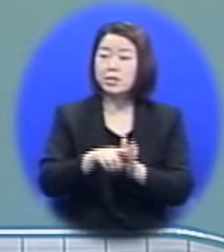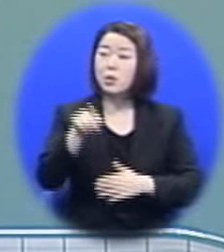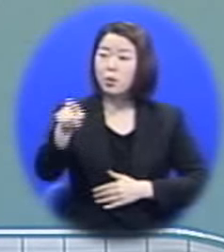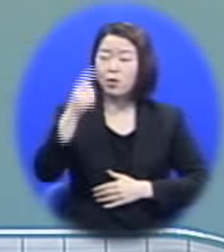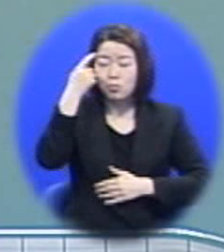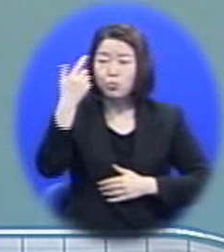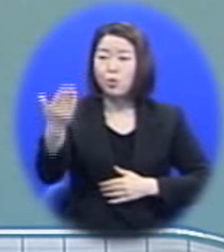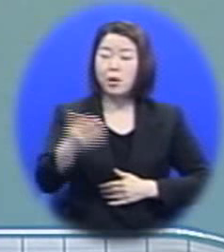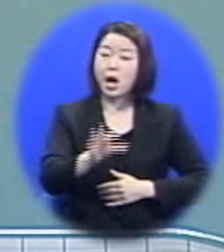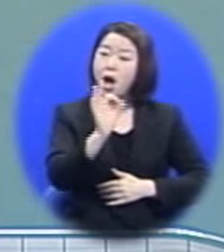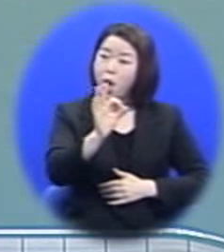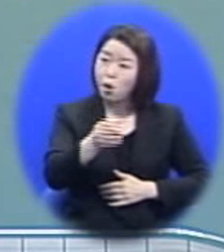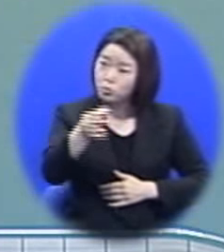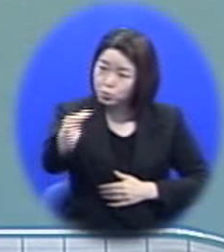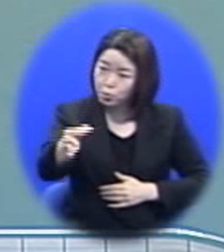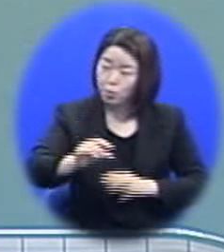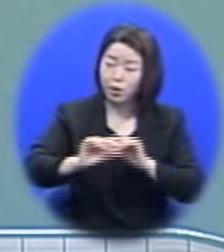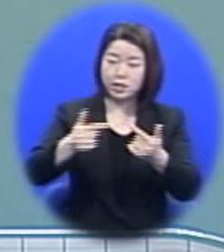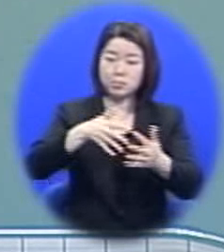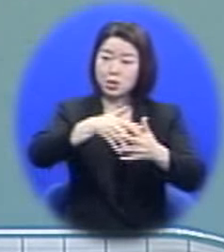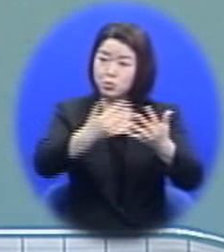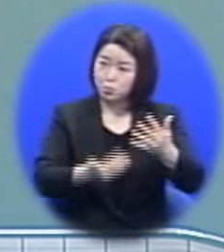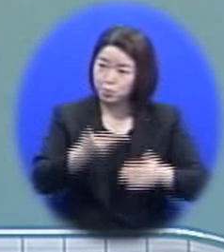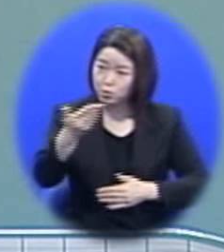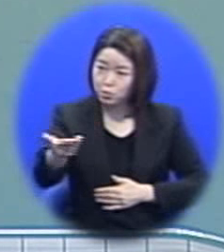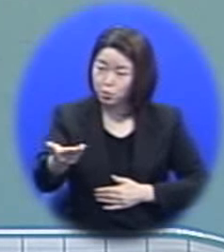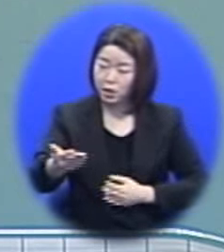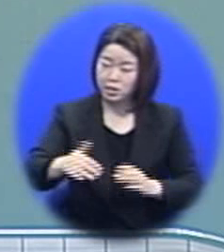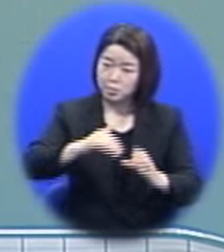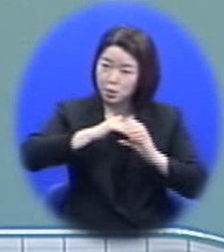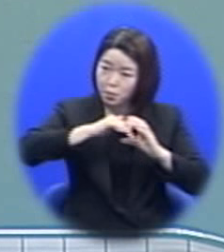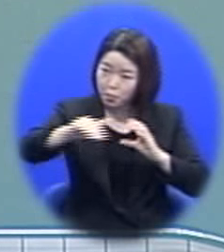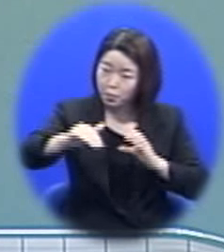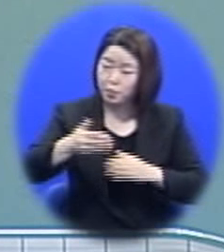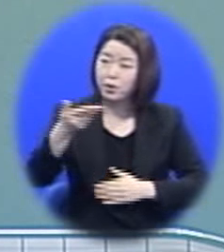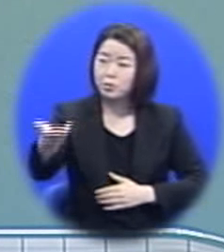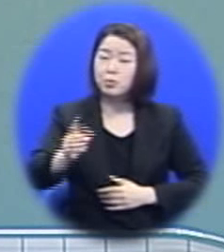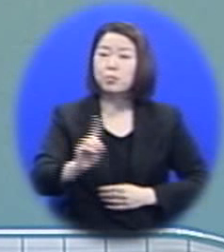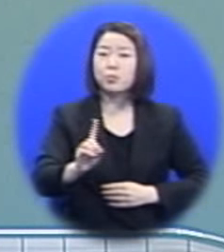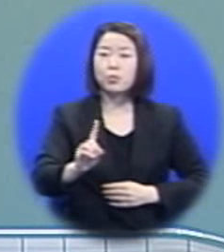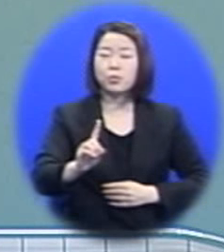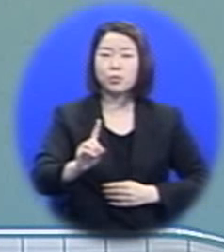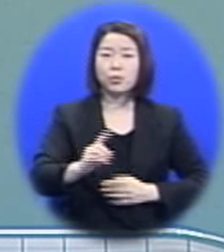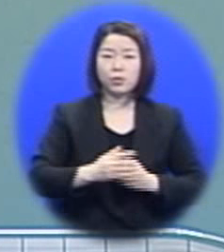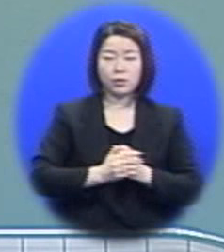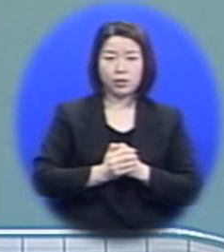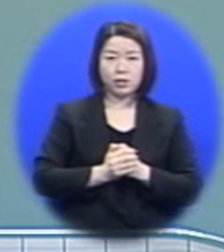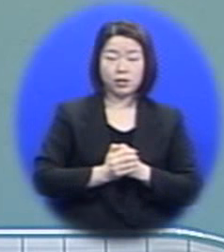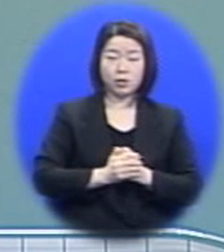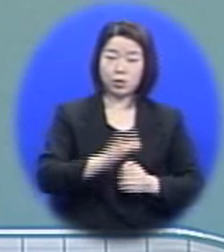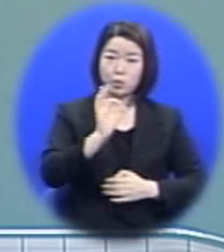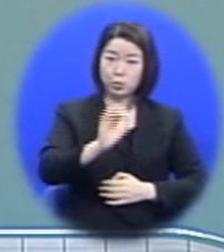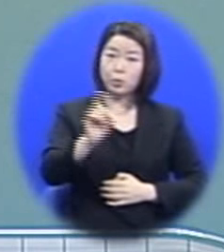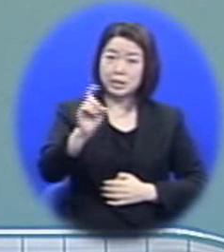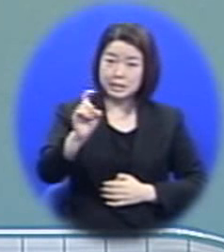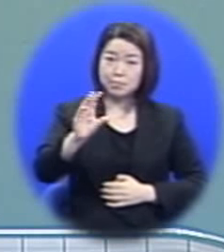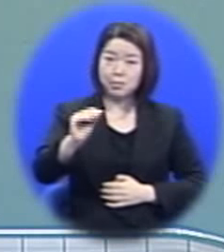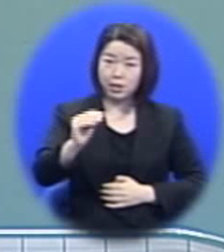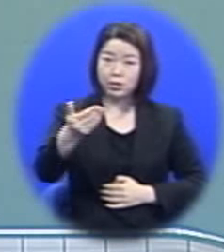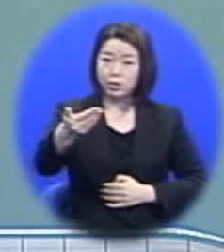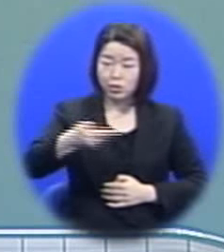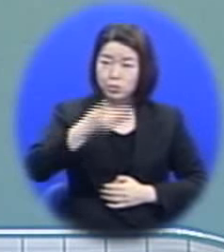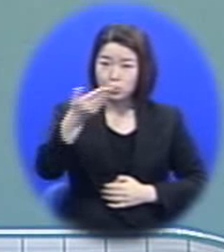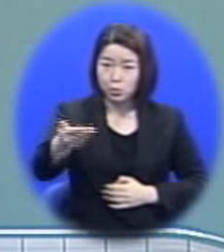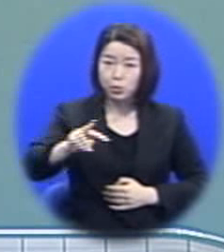현금으로 받기 원하세요? 수표로 드릴까요? 온라인으로 붙여 드릴까요? 아, 돈 10만 원을 줘도 받으려고